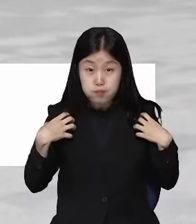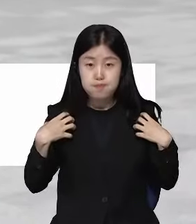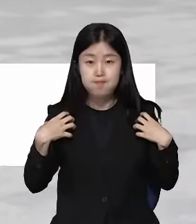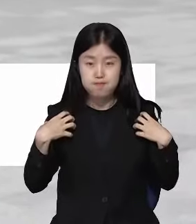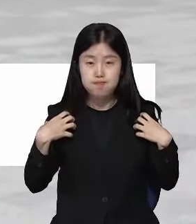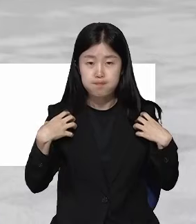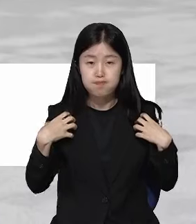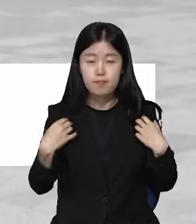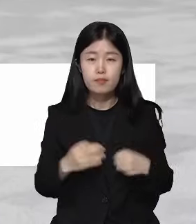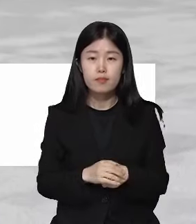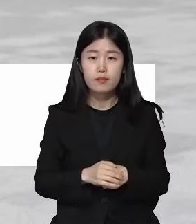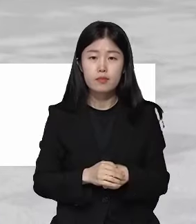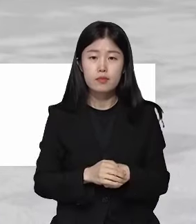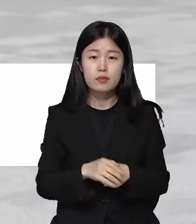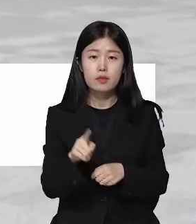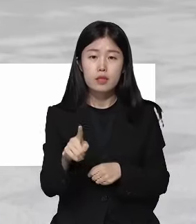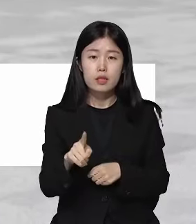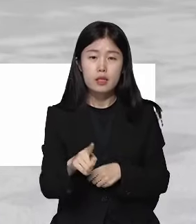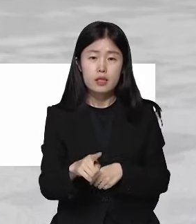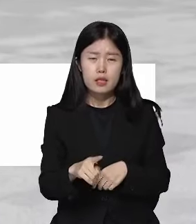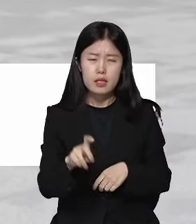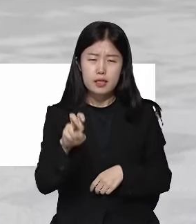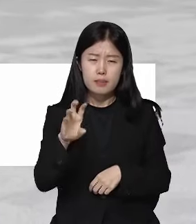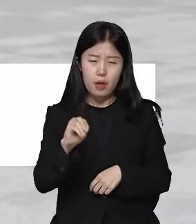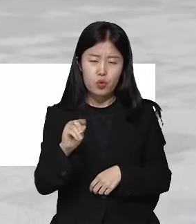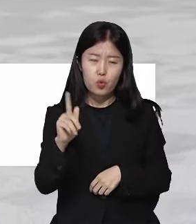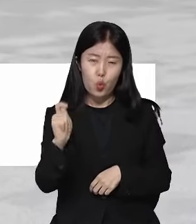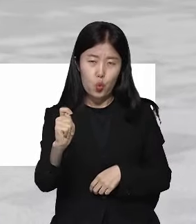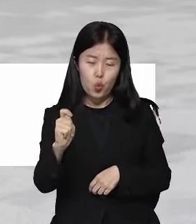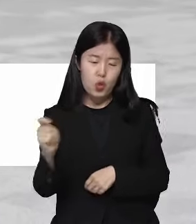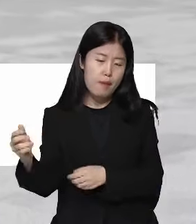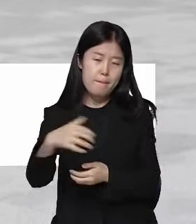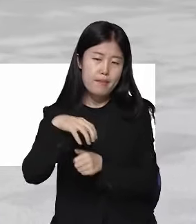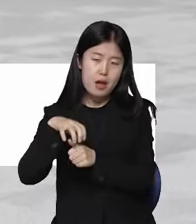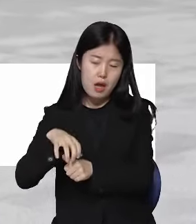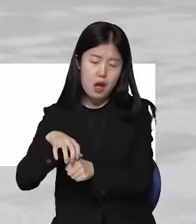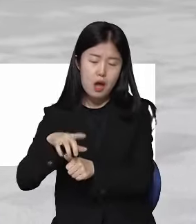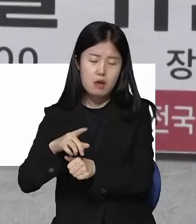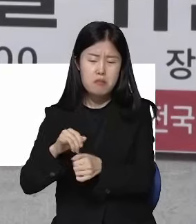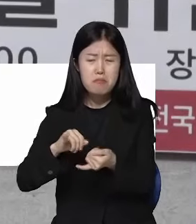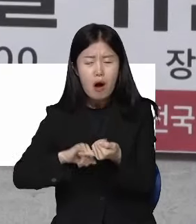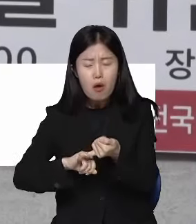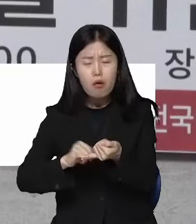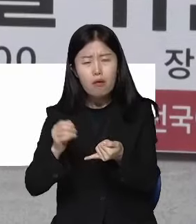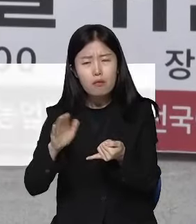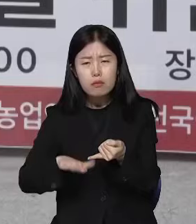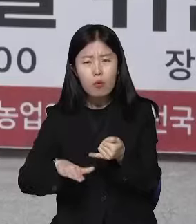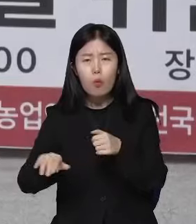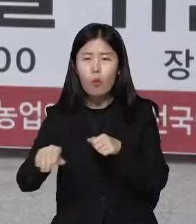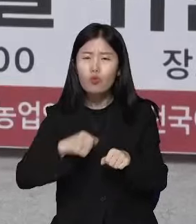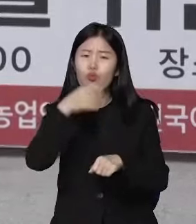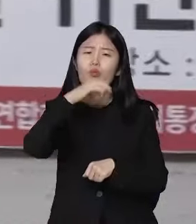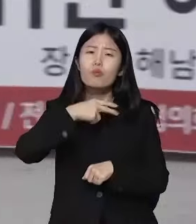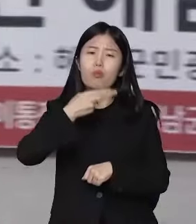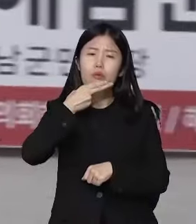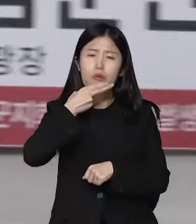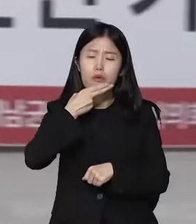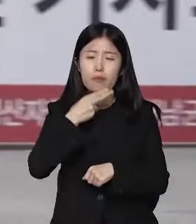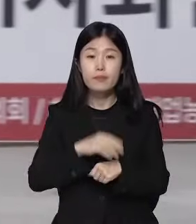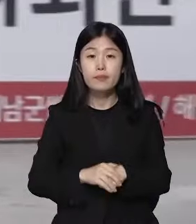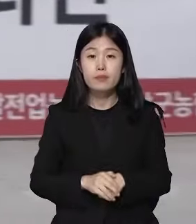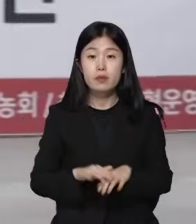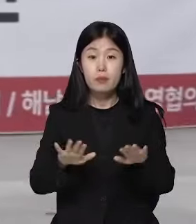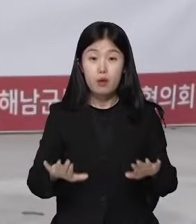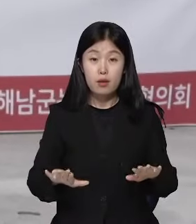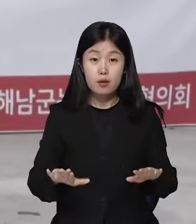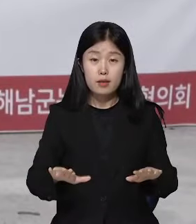톤 격리하겠다는 효과가 전혀 나타나지 않고 있습니다. 근데 앞으로 어떻게 하겠다라는 것도 없고. 결의 대회에는 지역